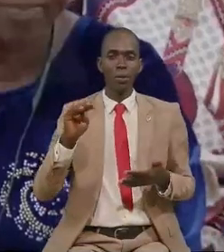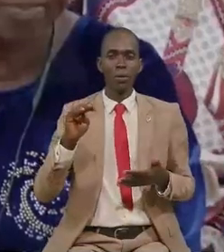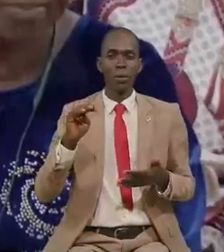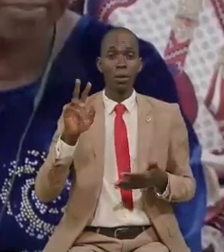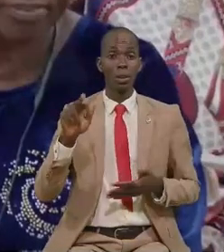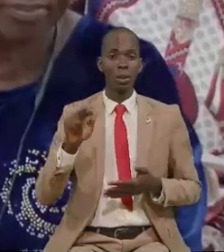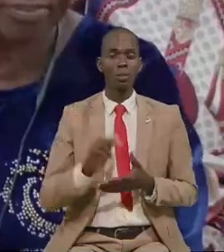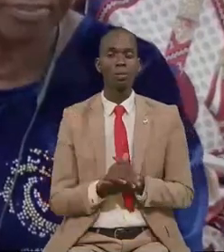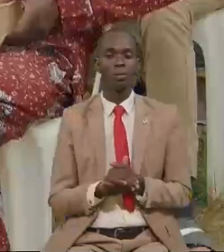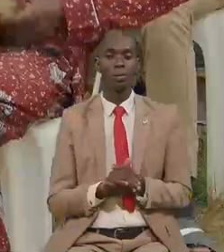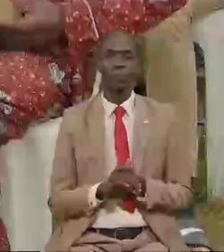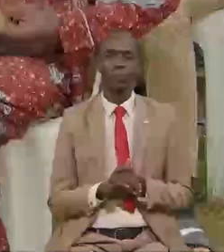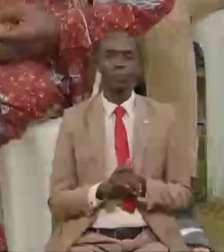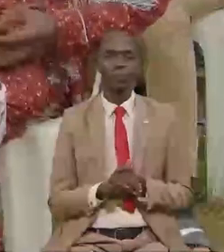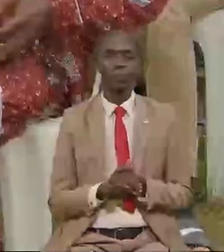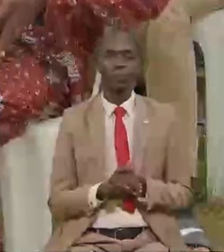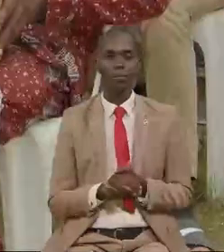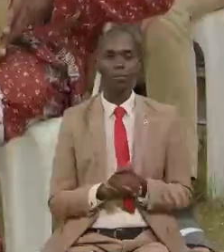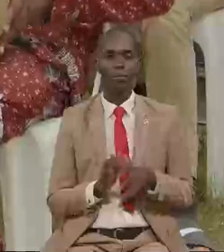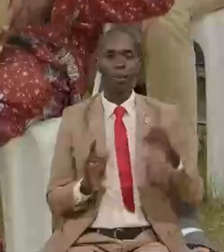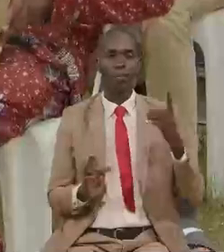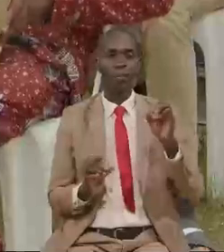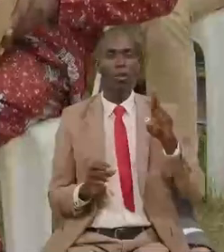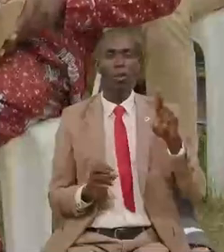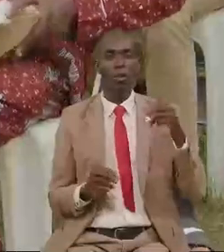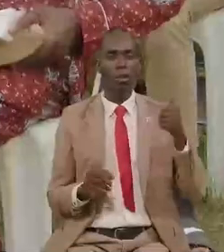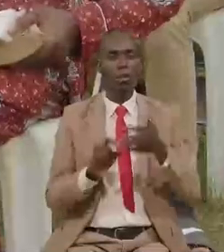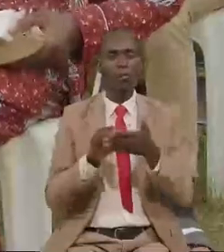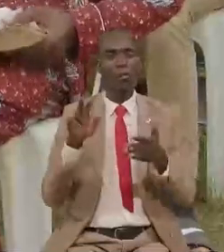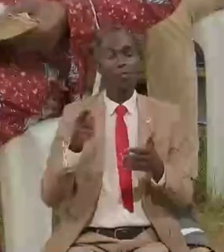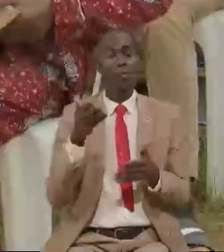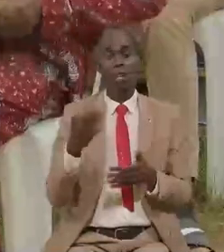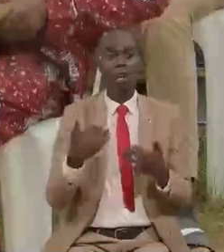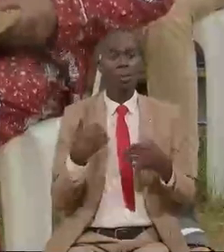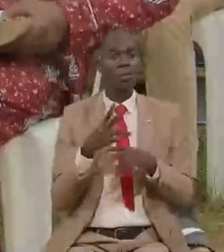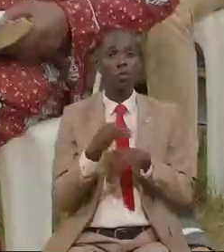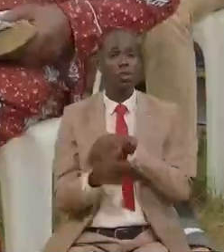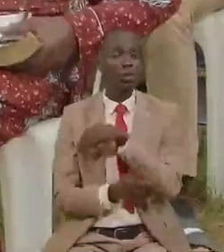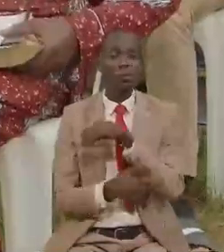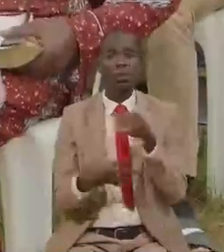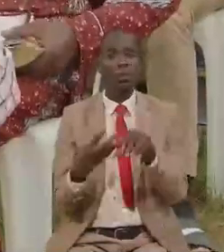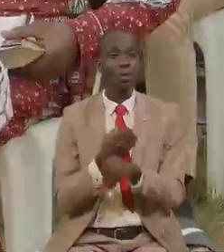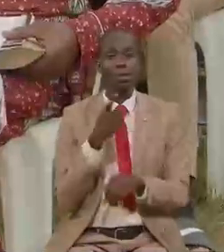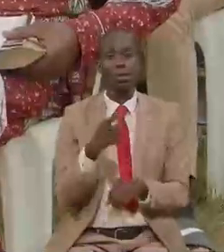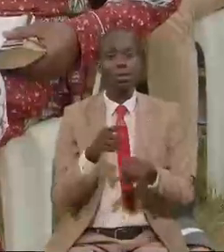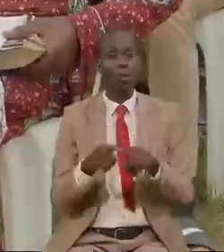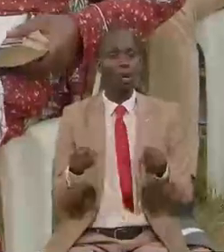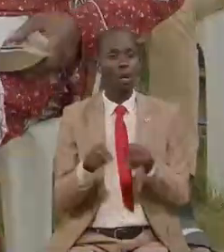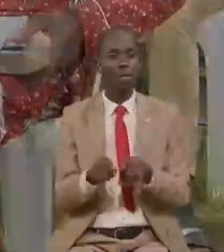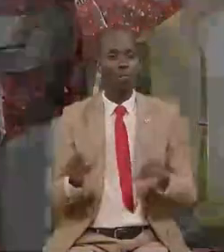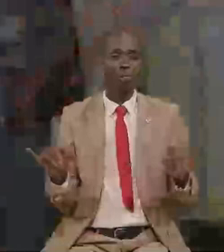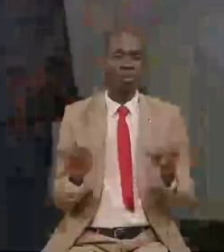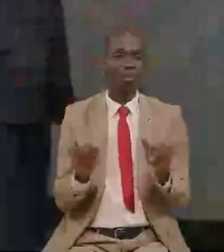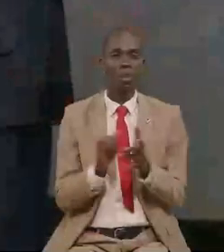chapitre 10-13. Aucune tentation ne vous est survenue qui n'ait été